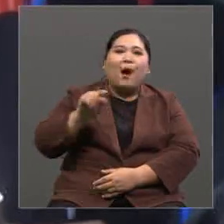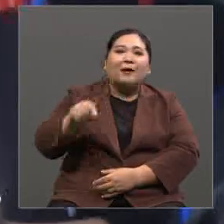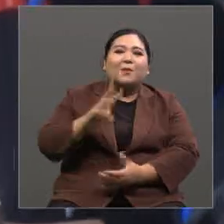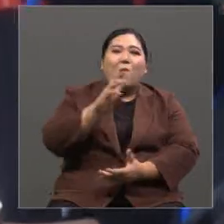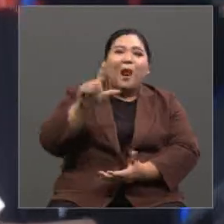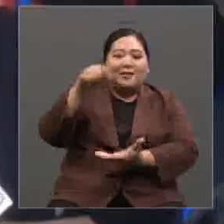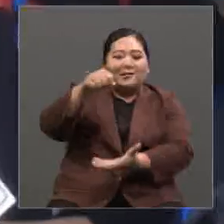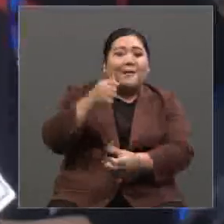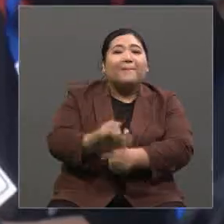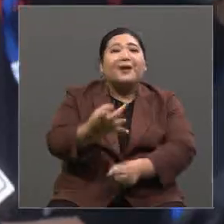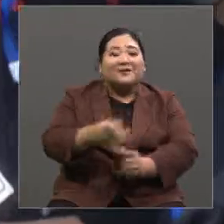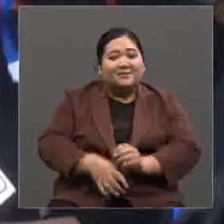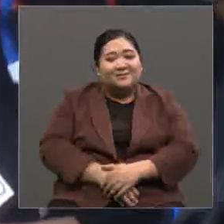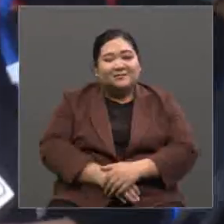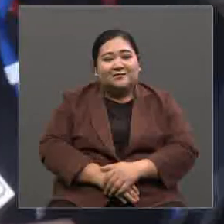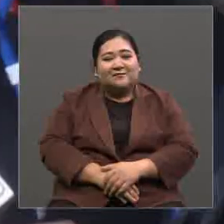6ล้านบาท